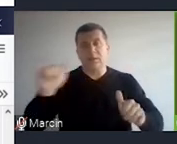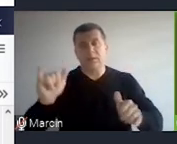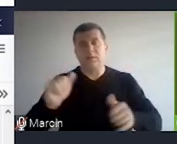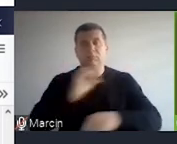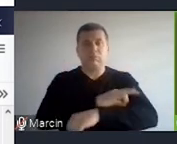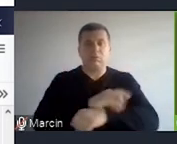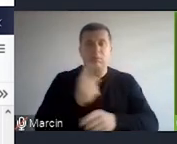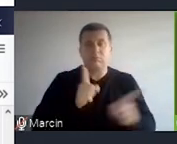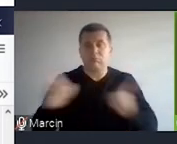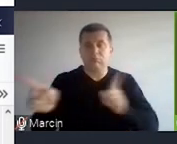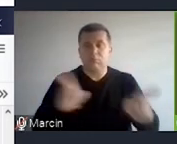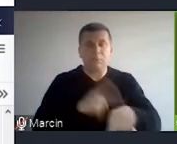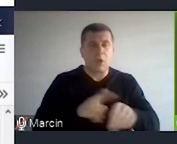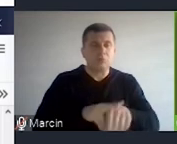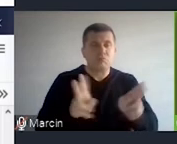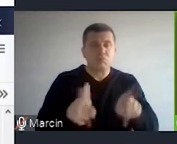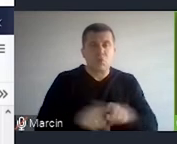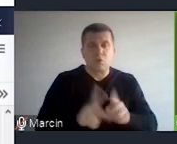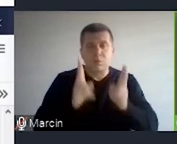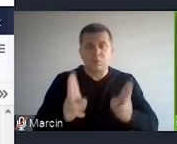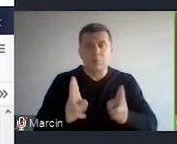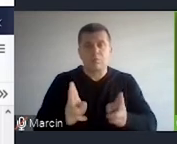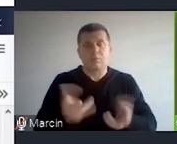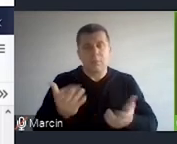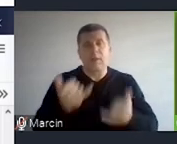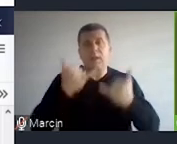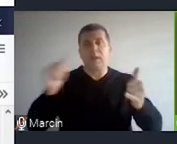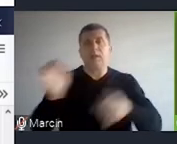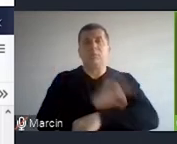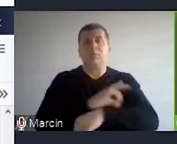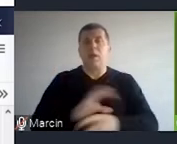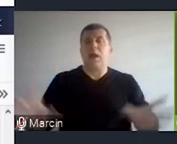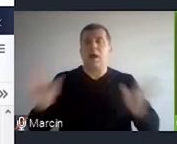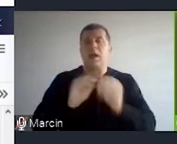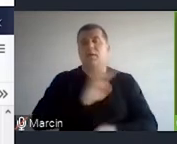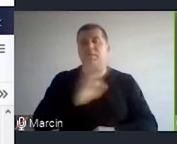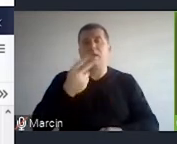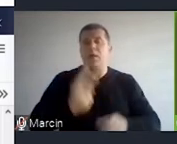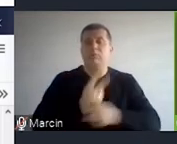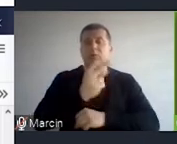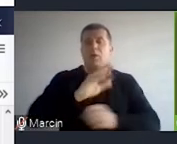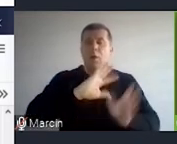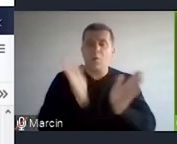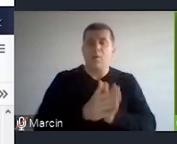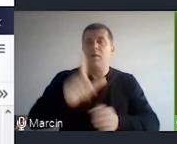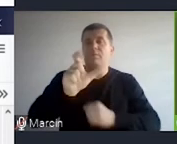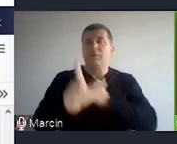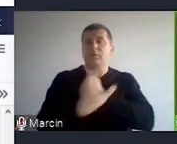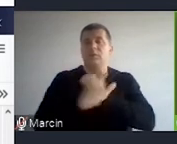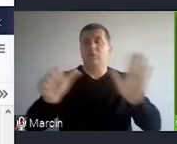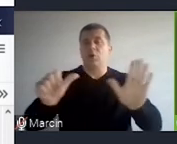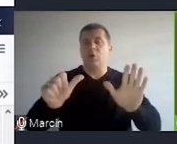innym projekcie i czy inny projekt razem z Waszym nie przekraczają łącznie